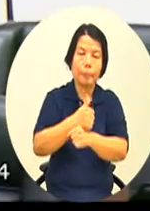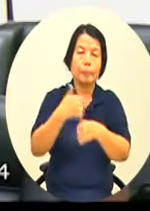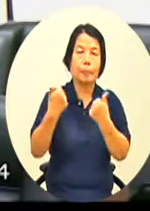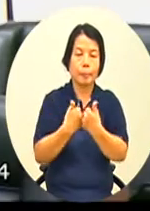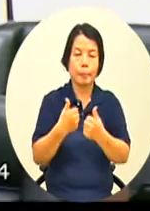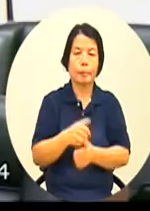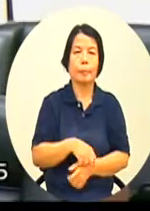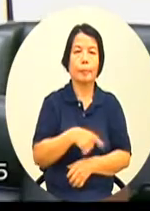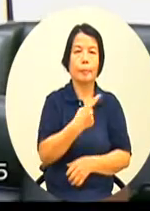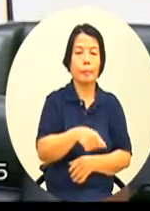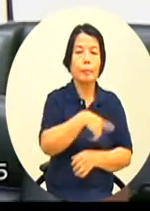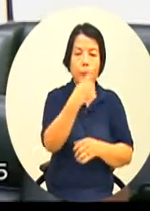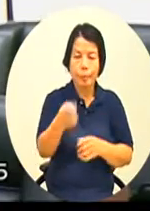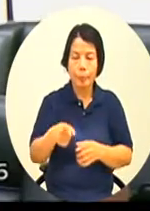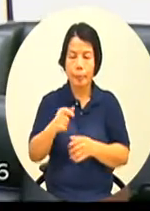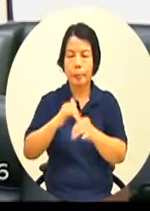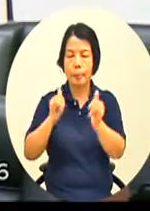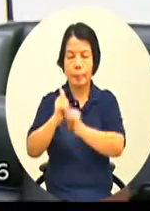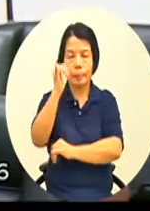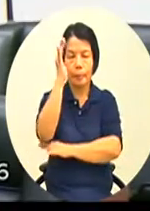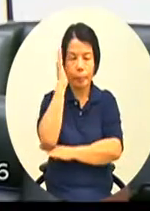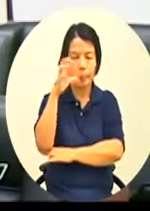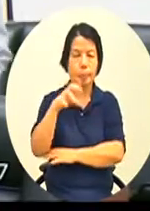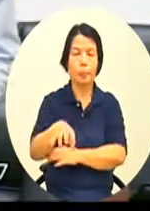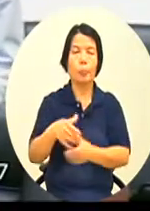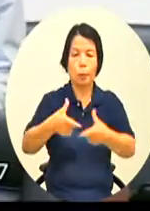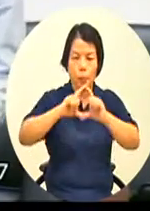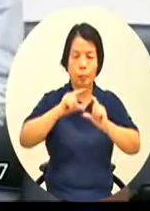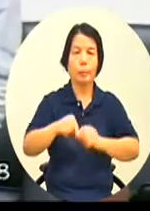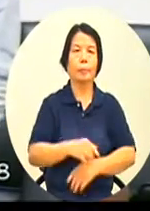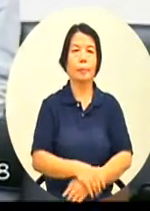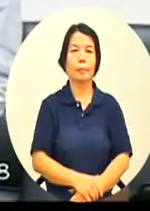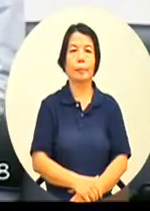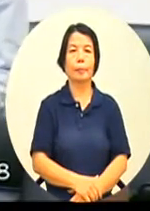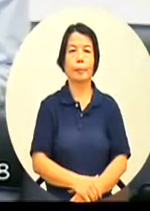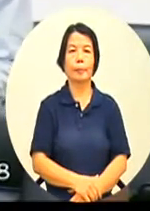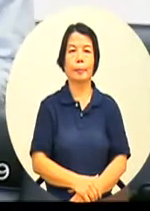请民政局张局长来回应，谢谢。 好，刘诸委，好。